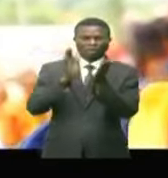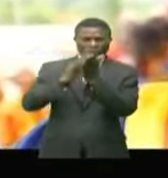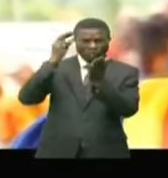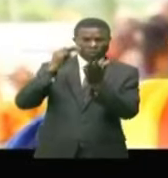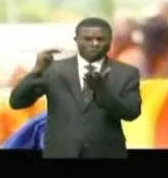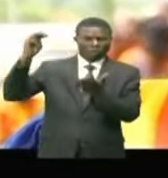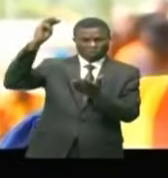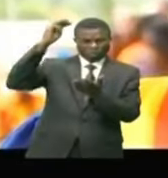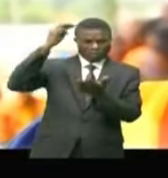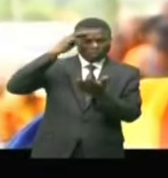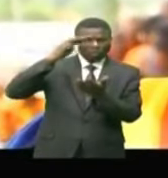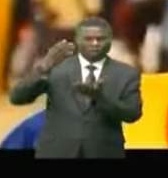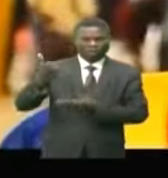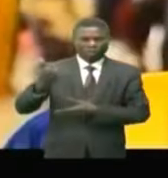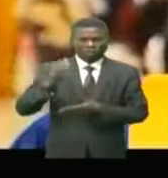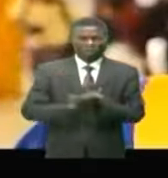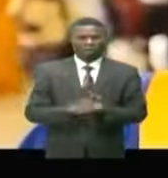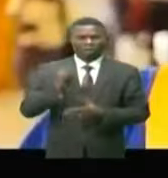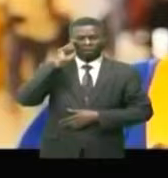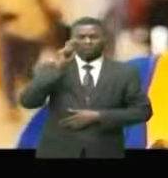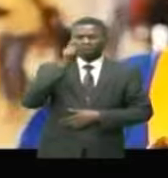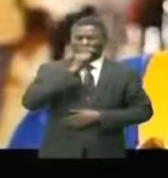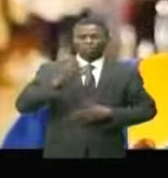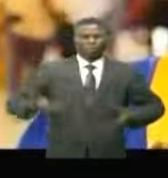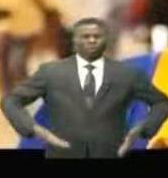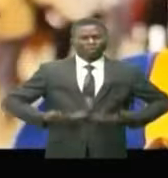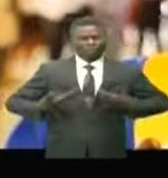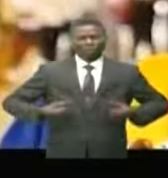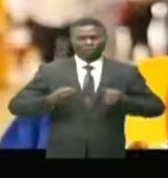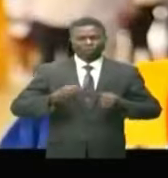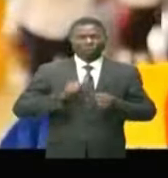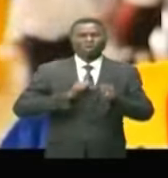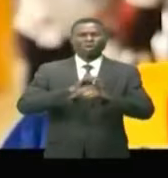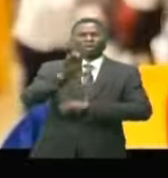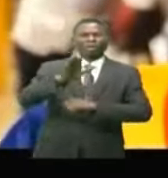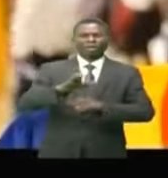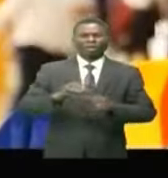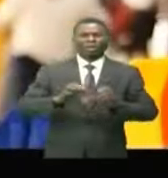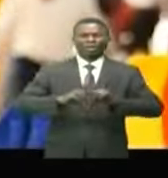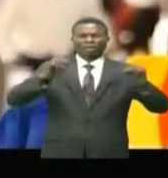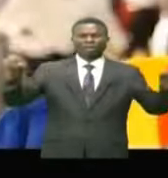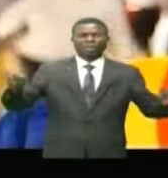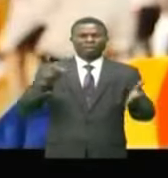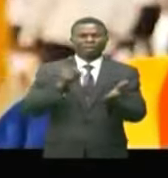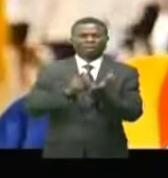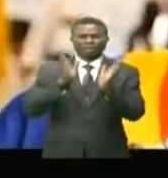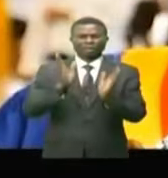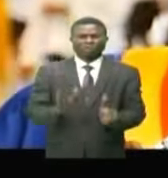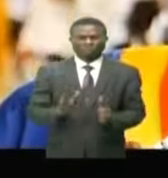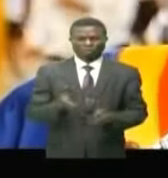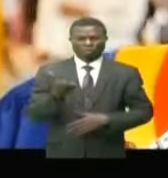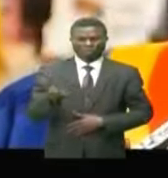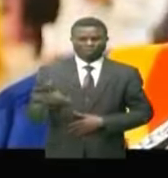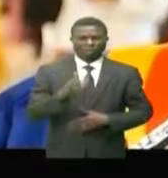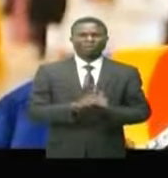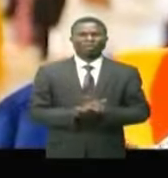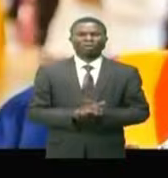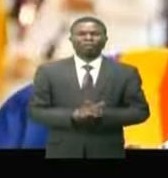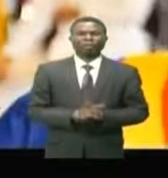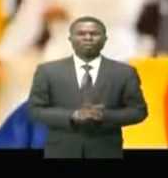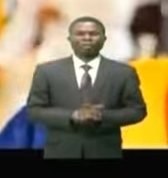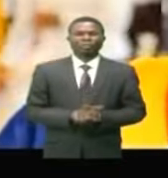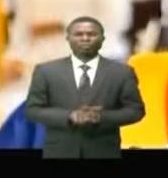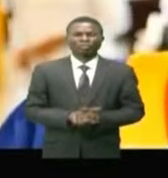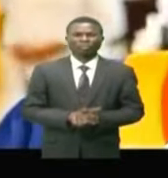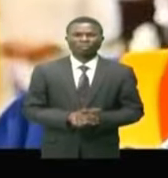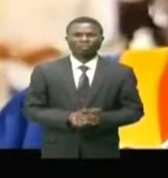professeur Thomas Kayobola, se dit fier de lancer sur le marché de l'emploi plus de 50 diplômés. Et aujourd'hui, elle vient de se terminer